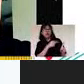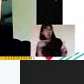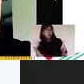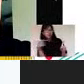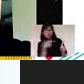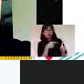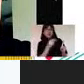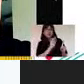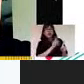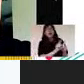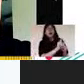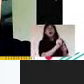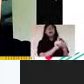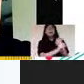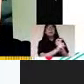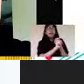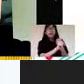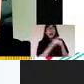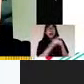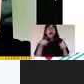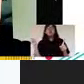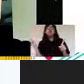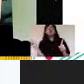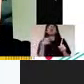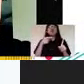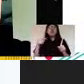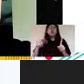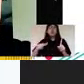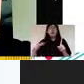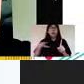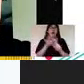sebagainya. Kemudian katakanlah pada saat Badu ini